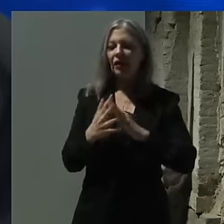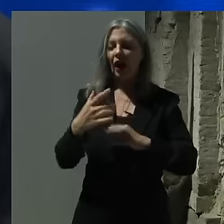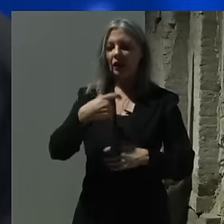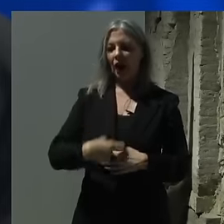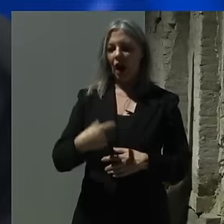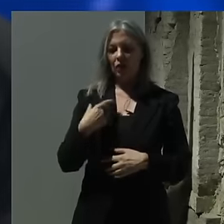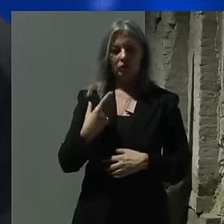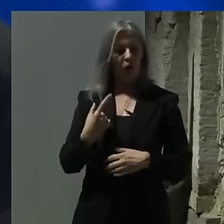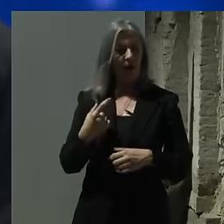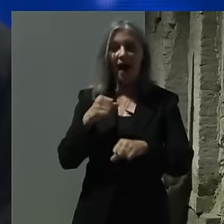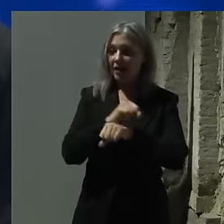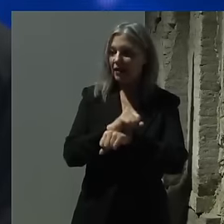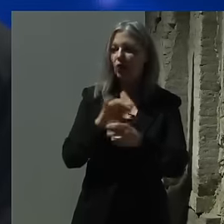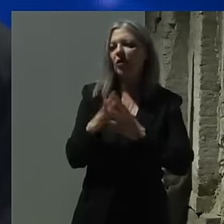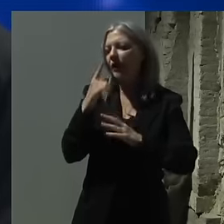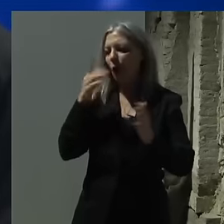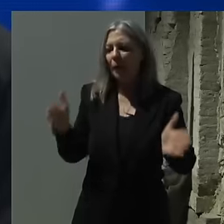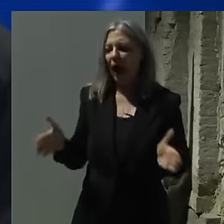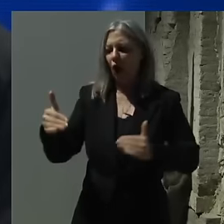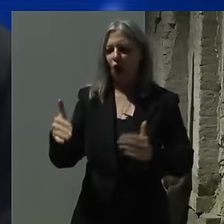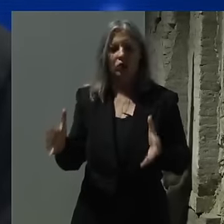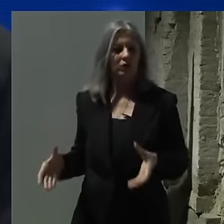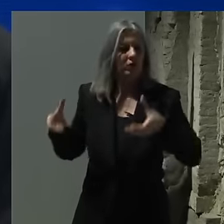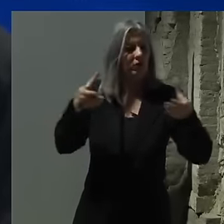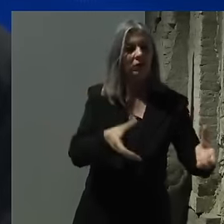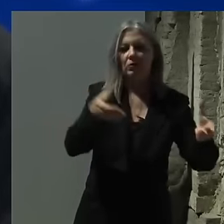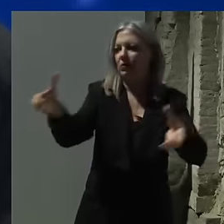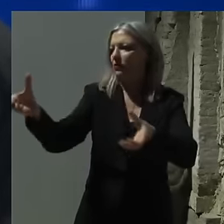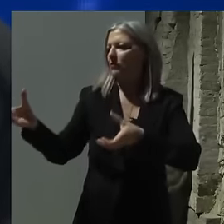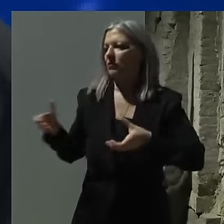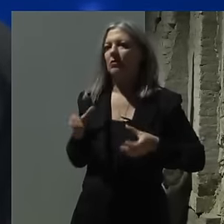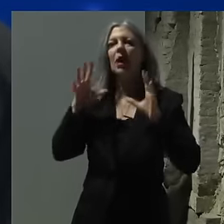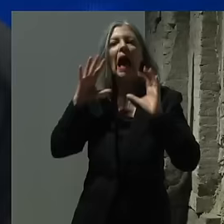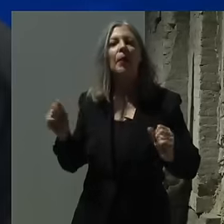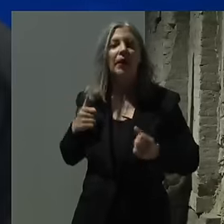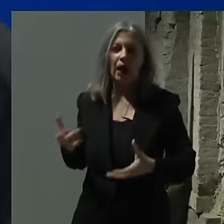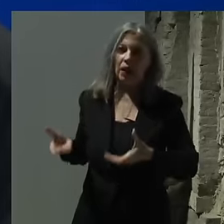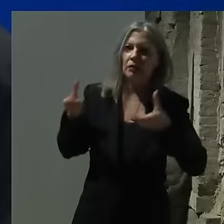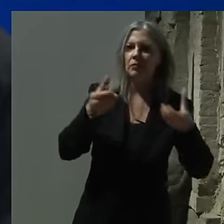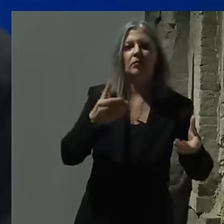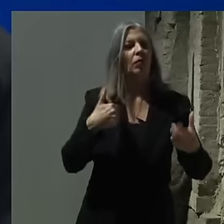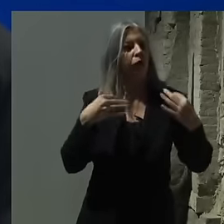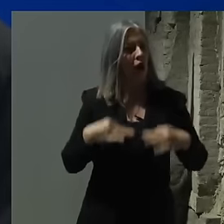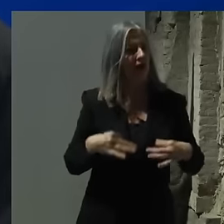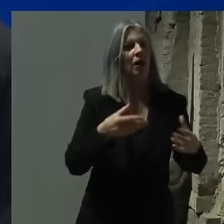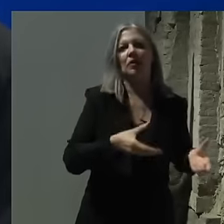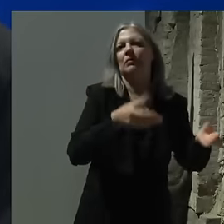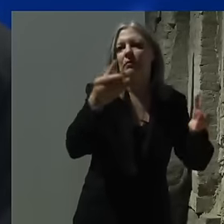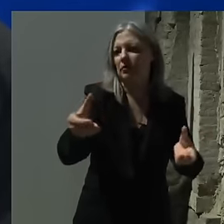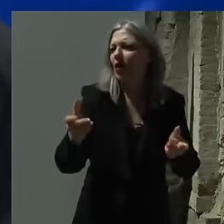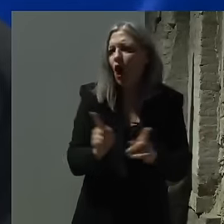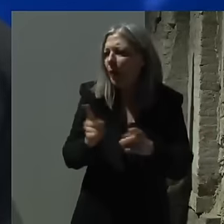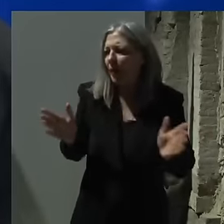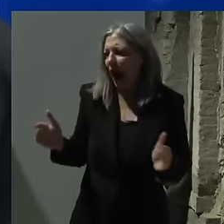e viene consegnato dai carabinieri, che sono i carabinieri, o anche dalla polizia, se sono i poliziotti. In questo caso